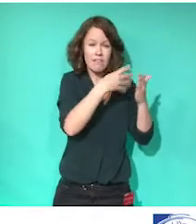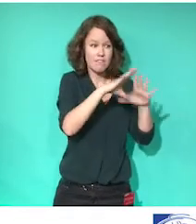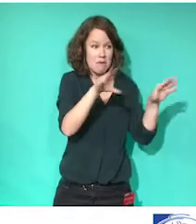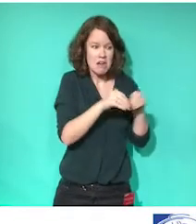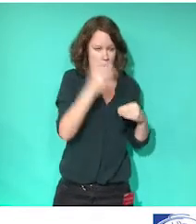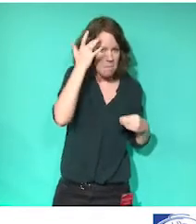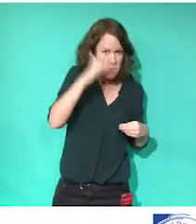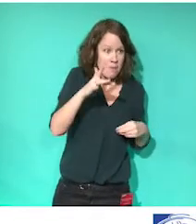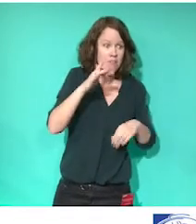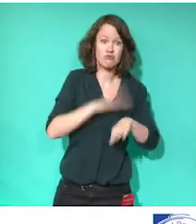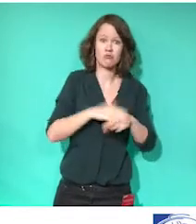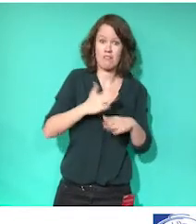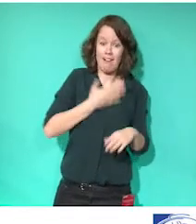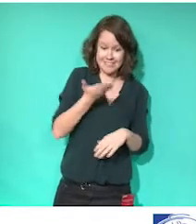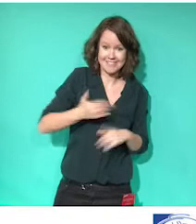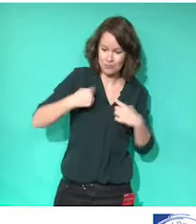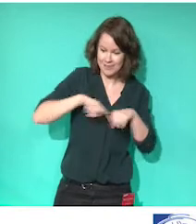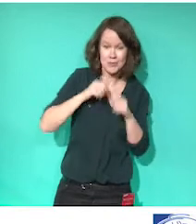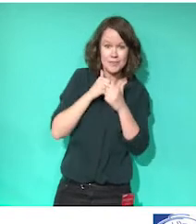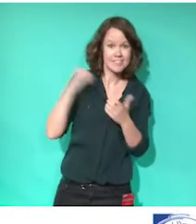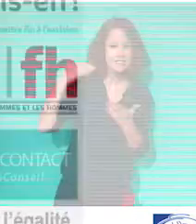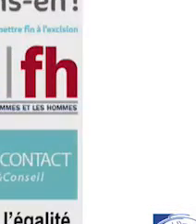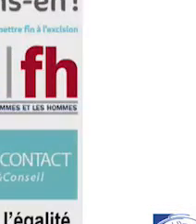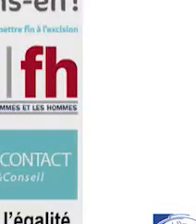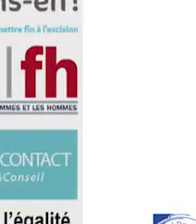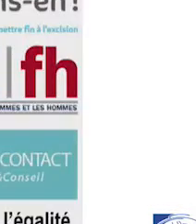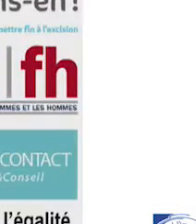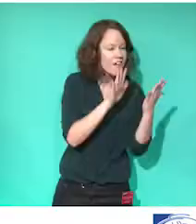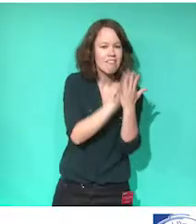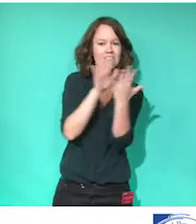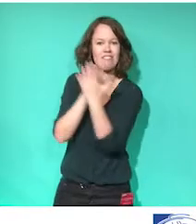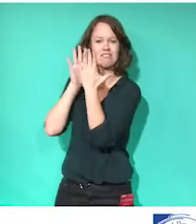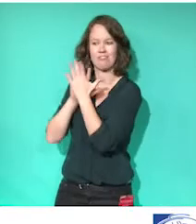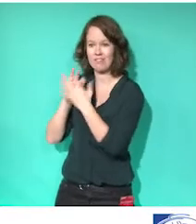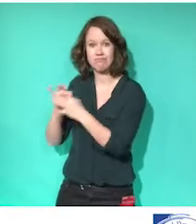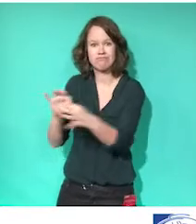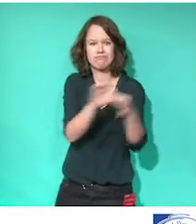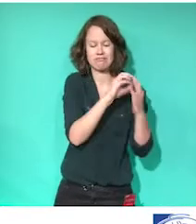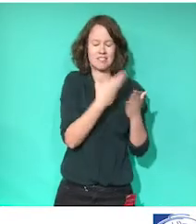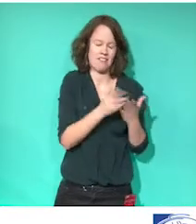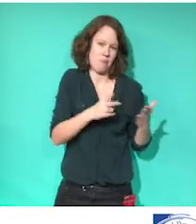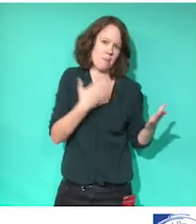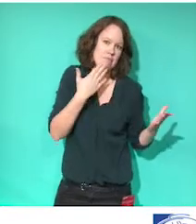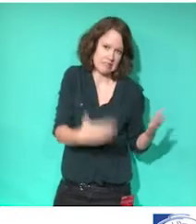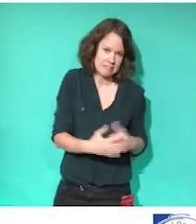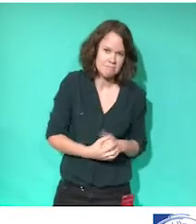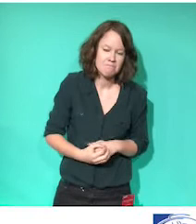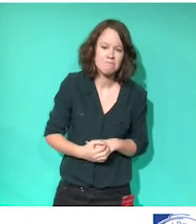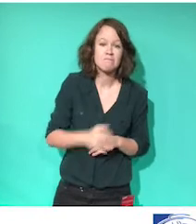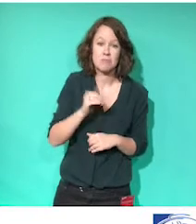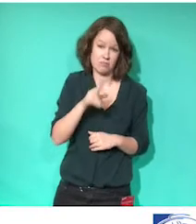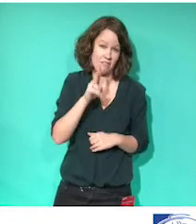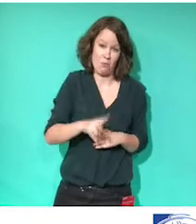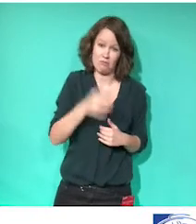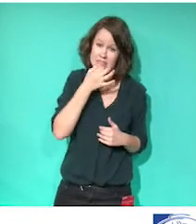Donc ça, je trouve que ça a été pour nous très, très important dans ce que nous avons décidé de faire aujourd'hui. C'est vous dire de façon tout à